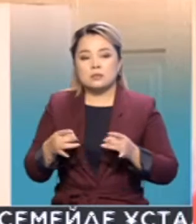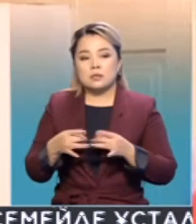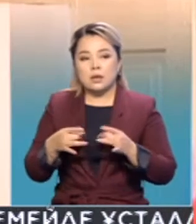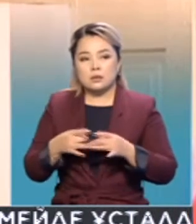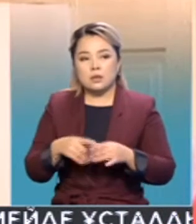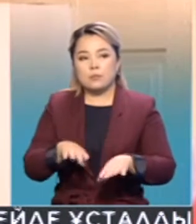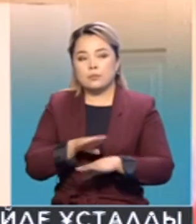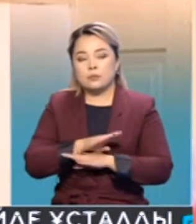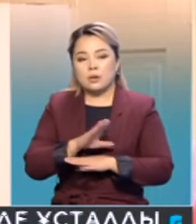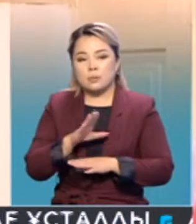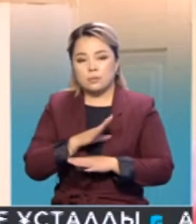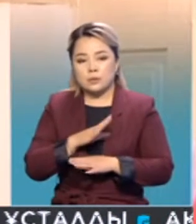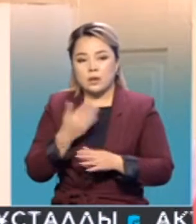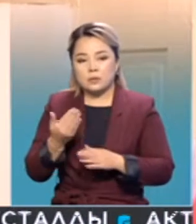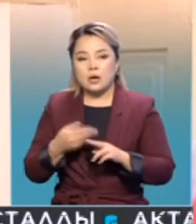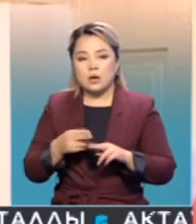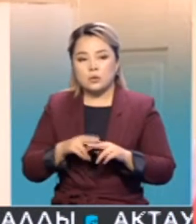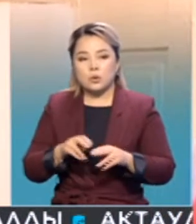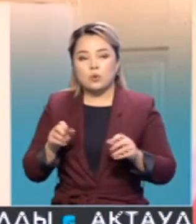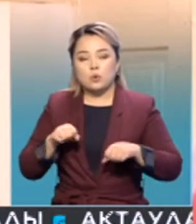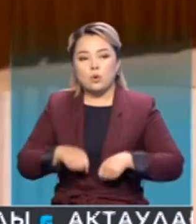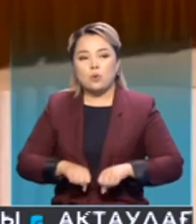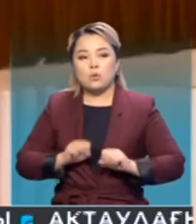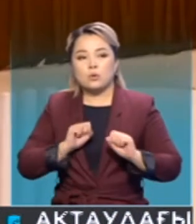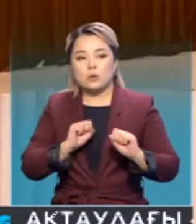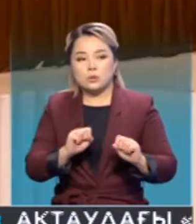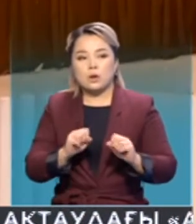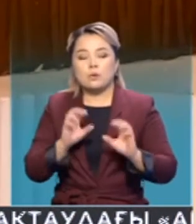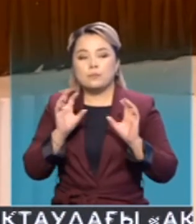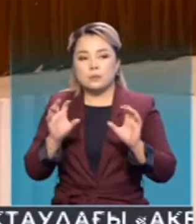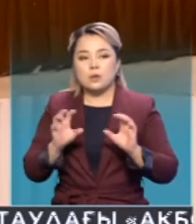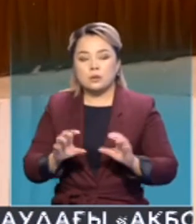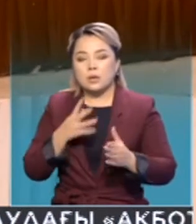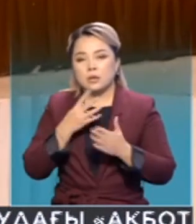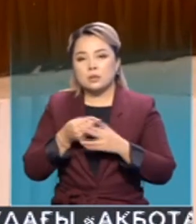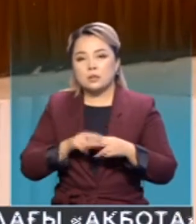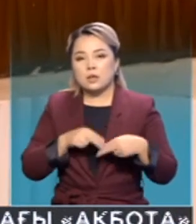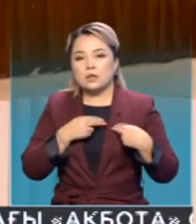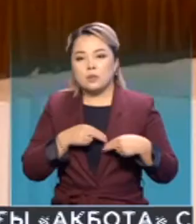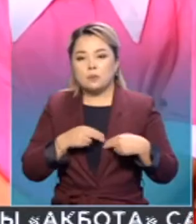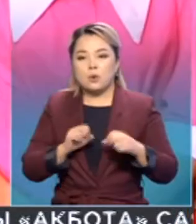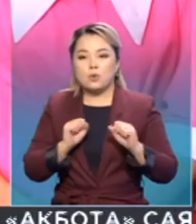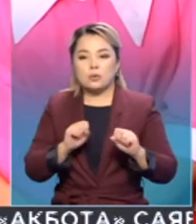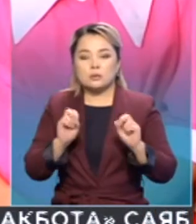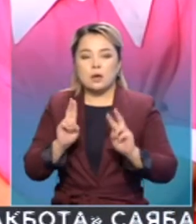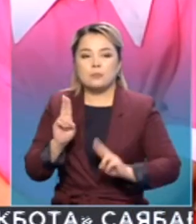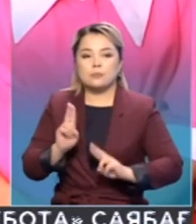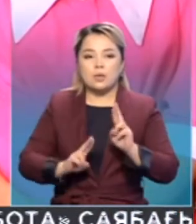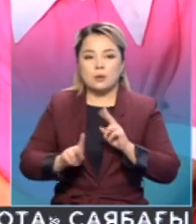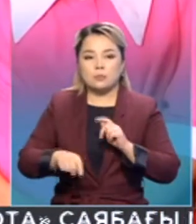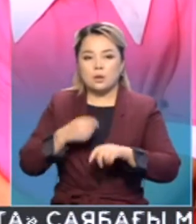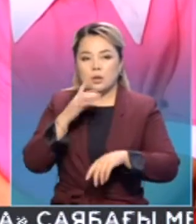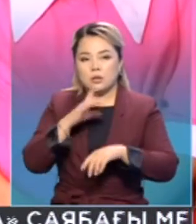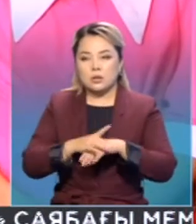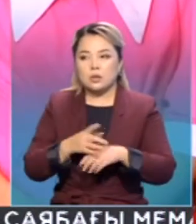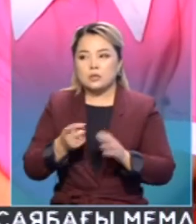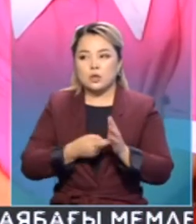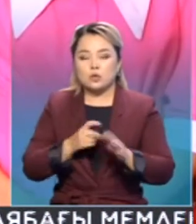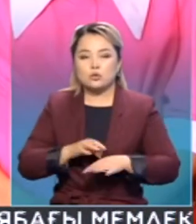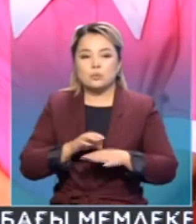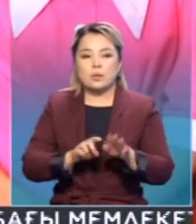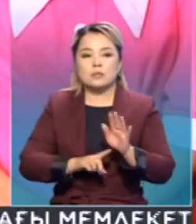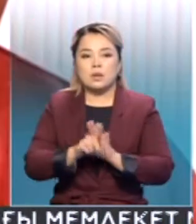тұйықталуынан жан тәсілім еткен. Құқық қорғаушылар Қылмыстық кодекстегі еңбекті қорғау қағидаларының бұзылу бабы бойынша тергеу